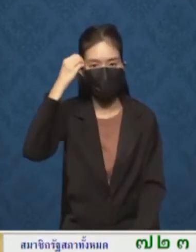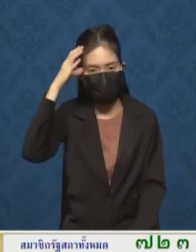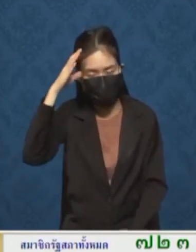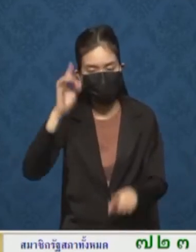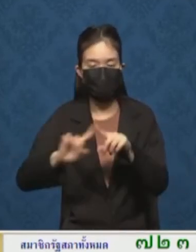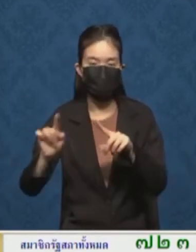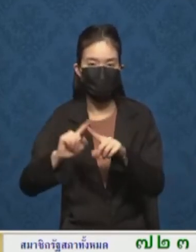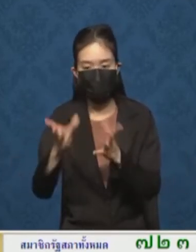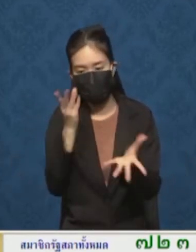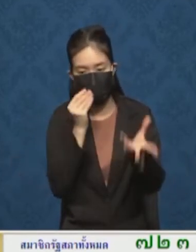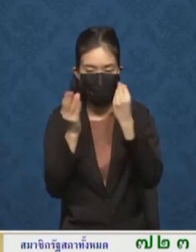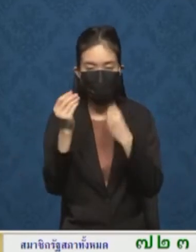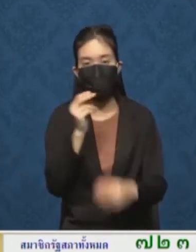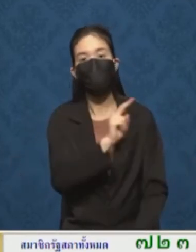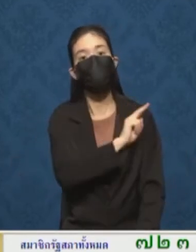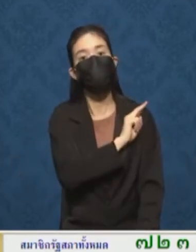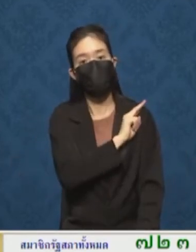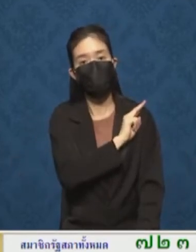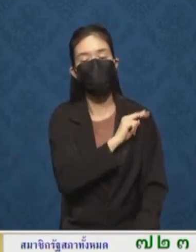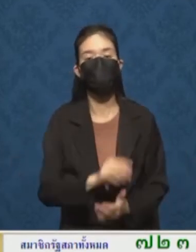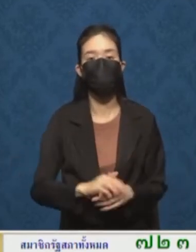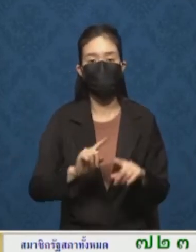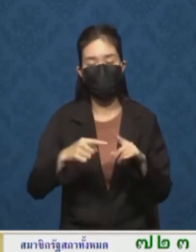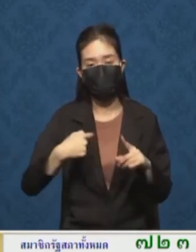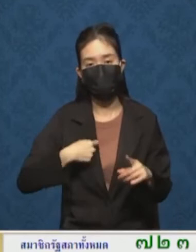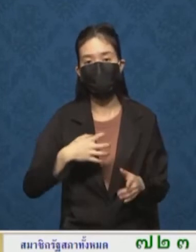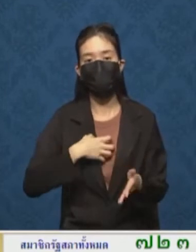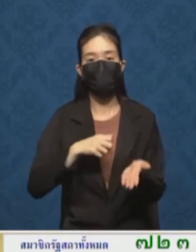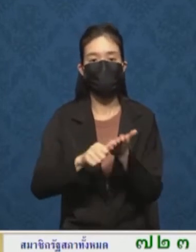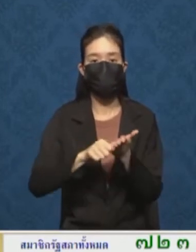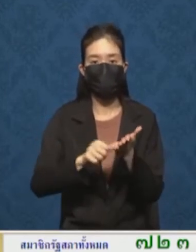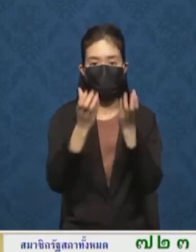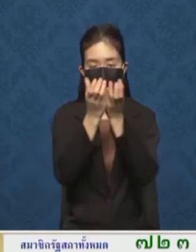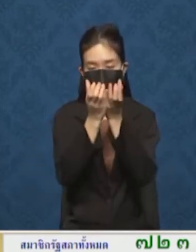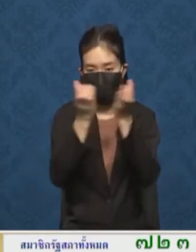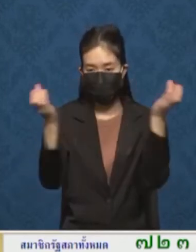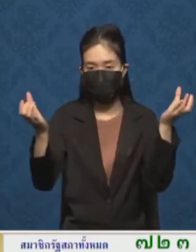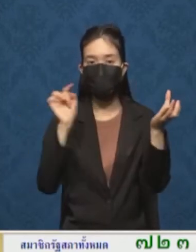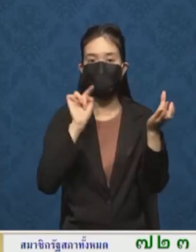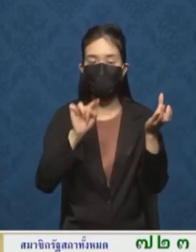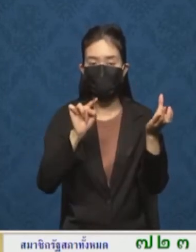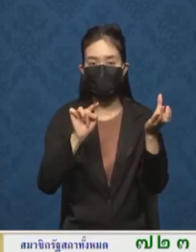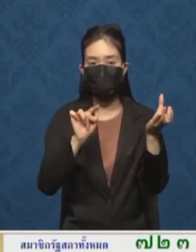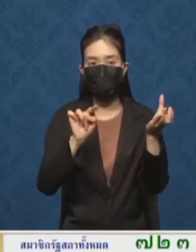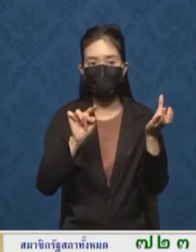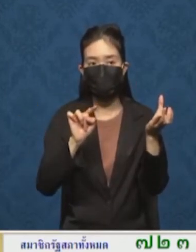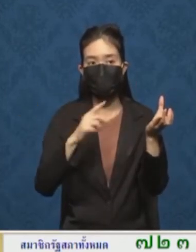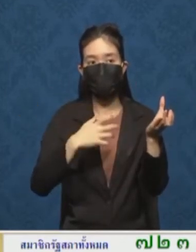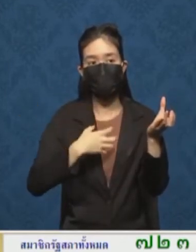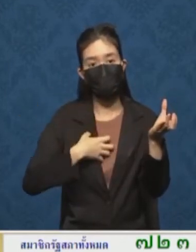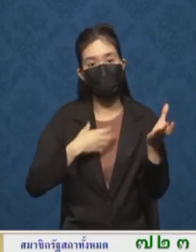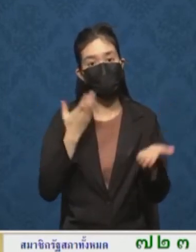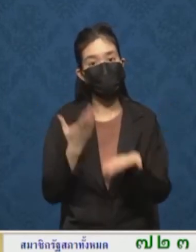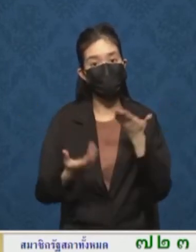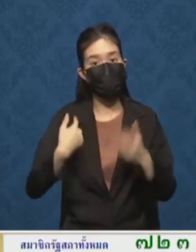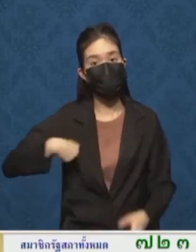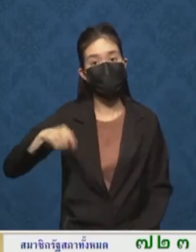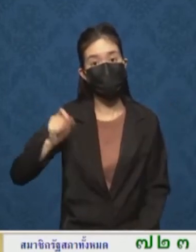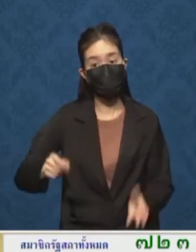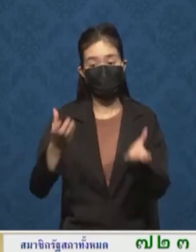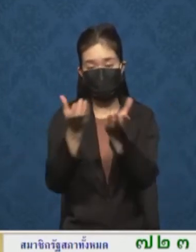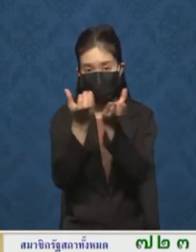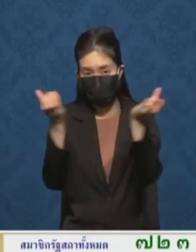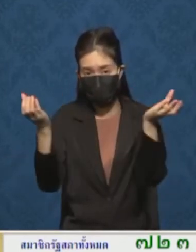แก้ไขรธ crecแก้ไขไม่ว่าเป็นสาร เอร camel